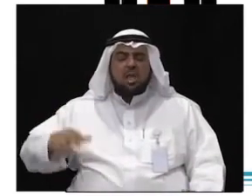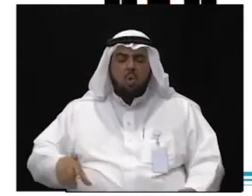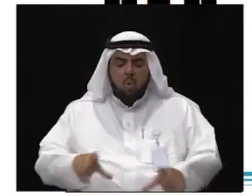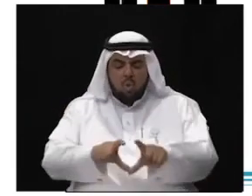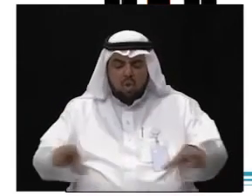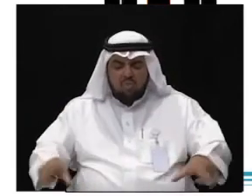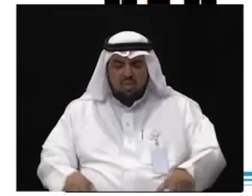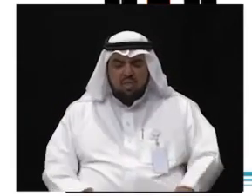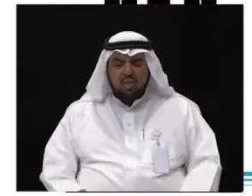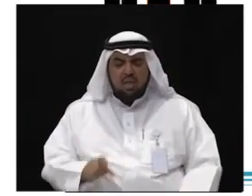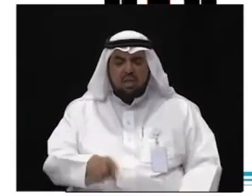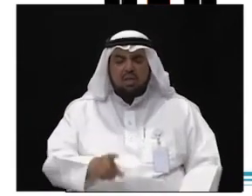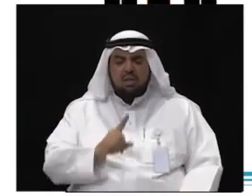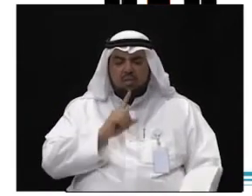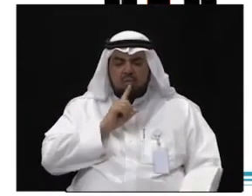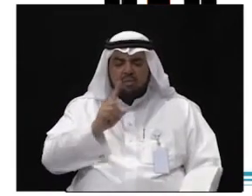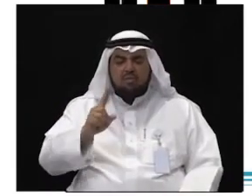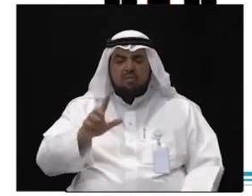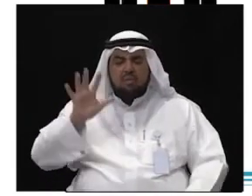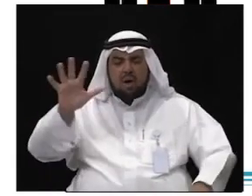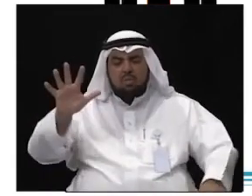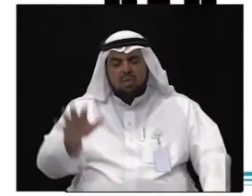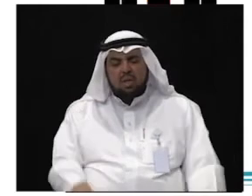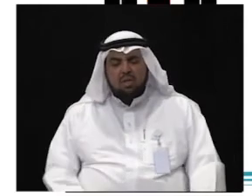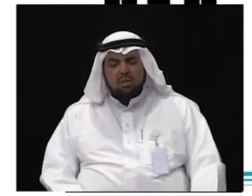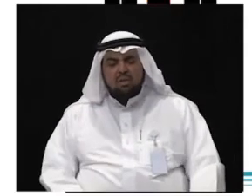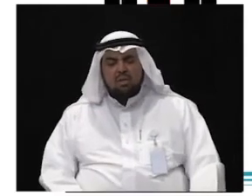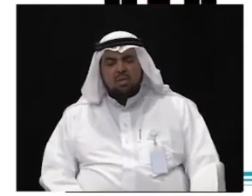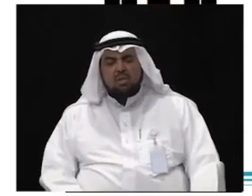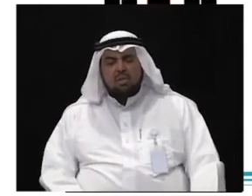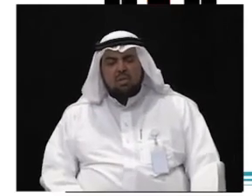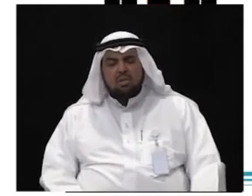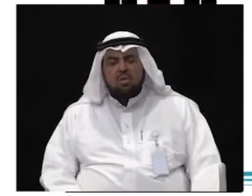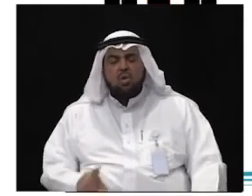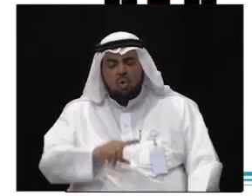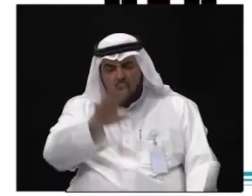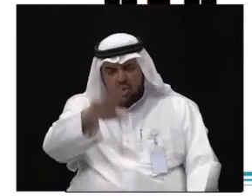المفاتيح المفتاح F5 أو F5.